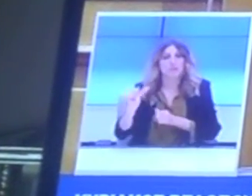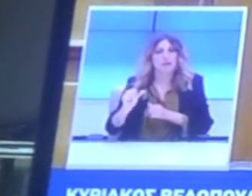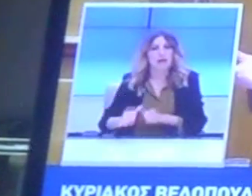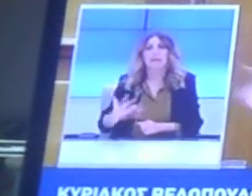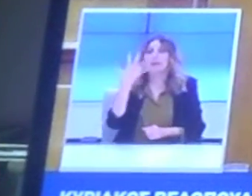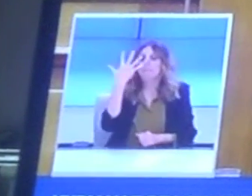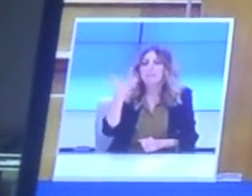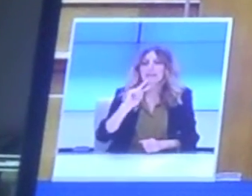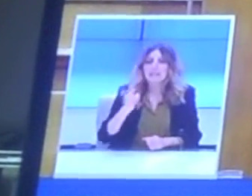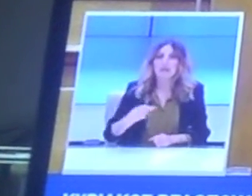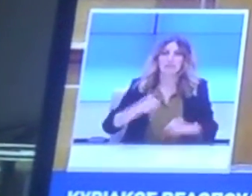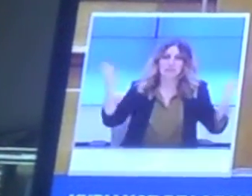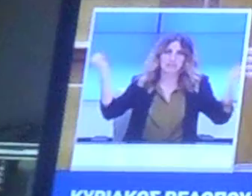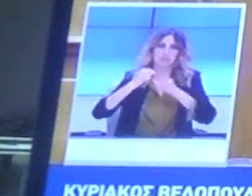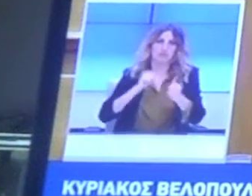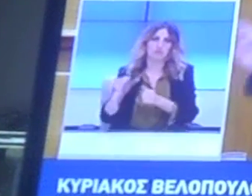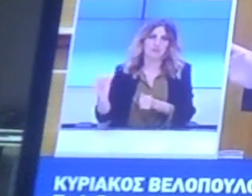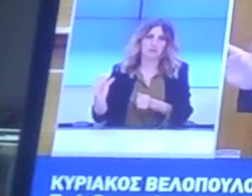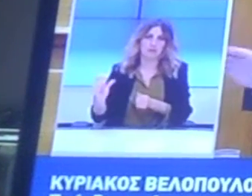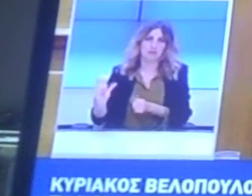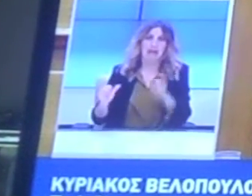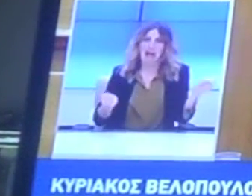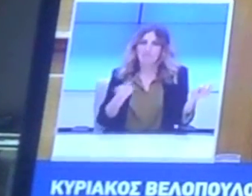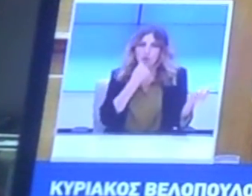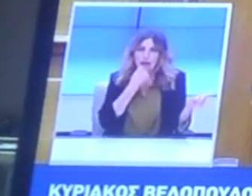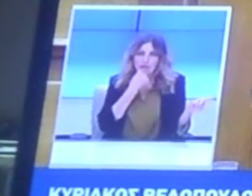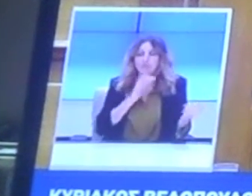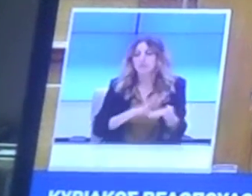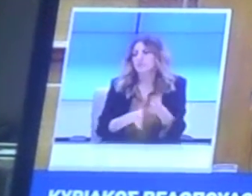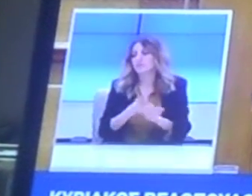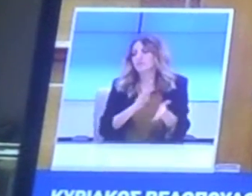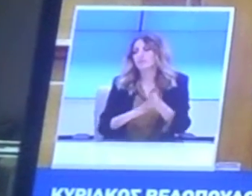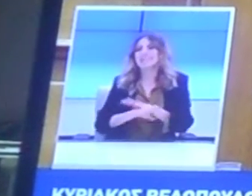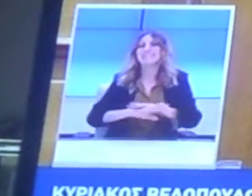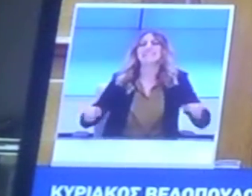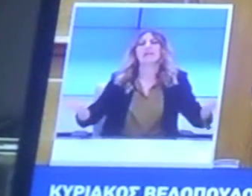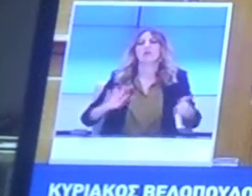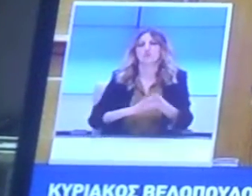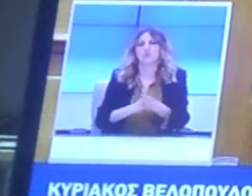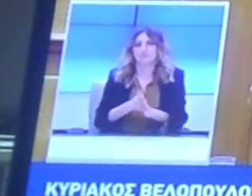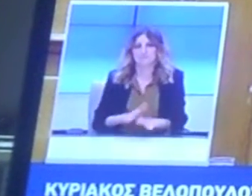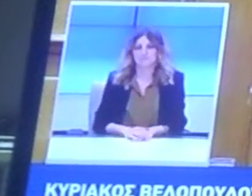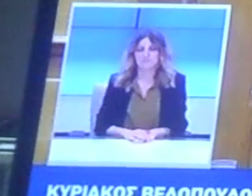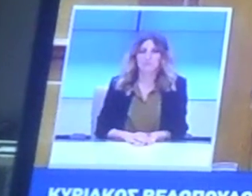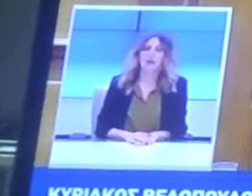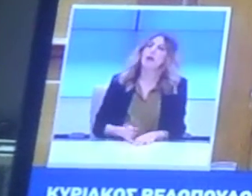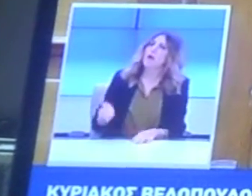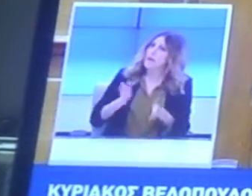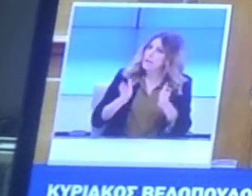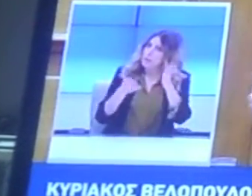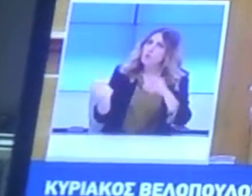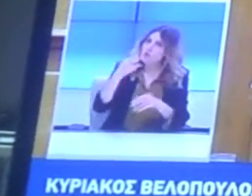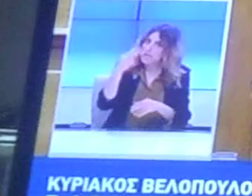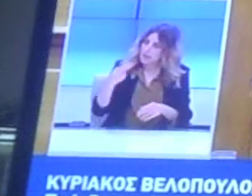5 δις, ξεκινά στραβά. Τέλο. Δεν αλλάζει αυτό. Δεν αλλάζει. Πάτε και στα υπόλοιπα. Πρόθυμος ο Πρωθυπουργός μίλησε